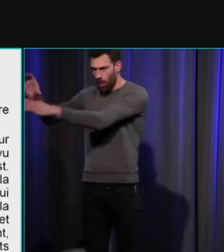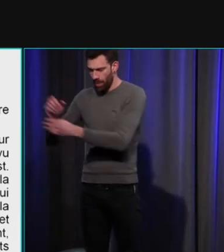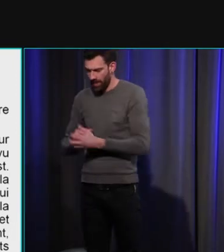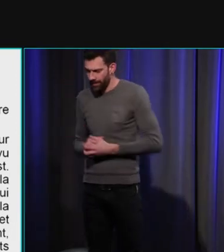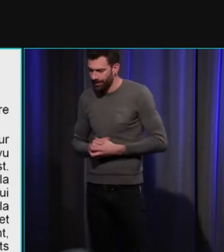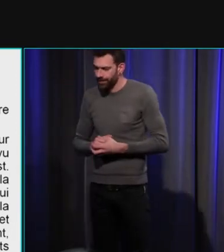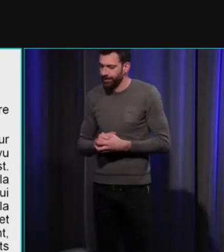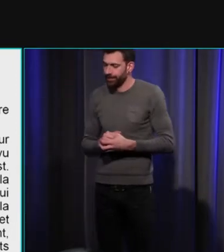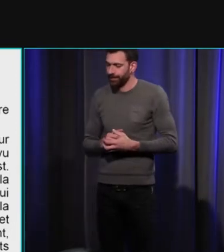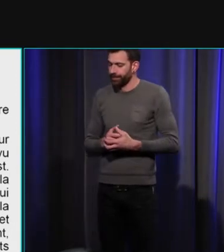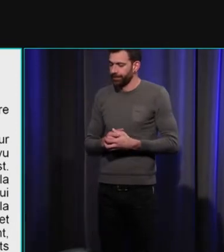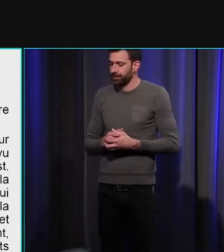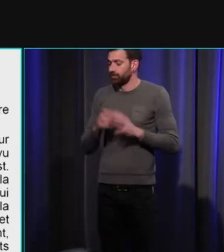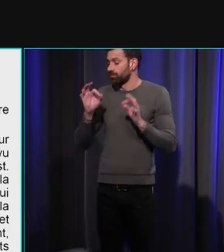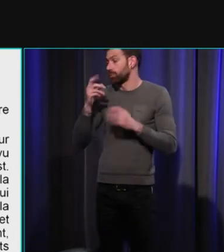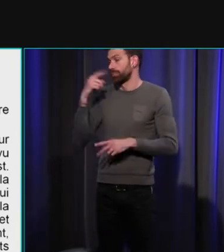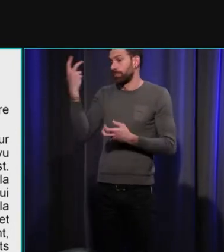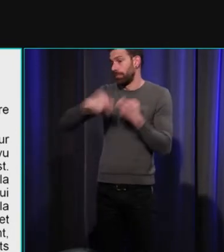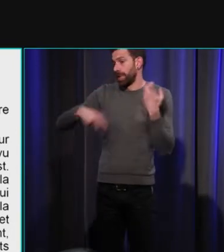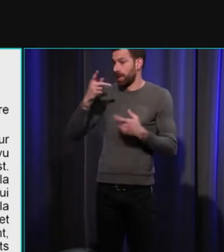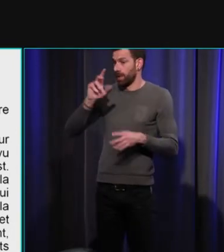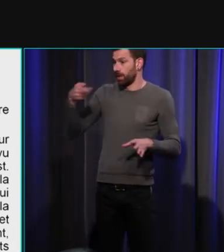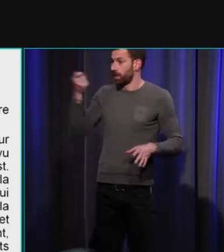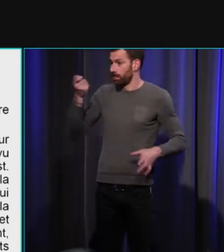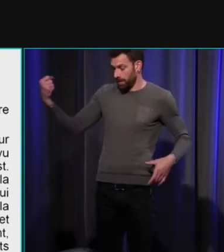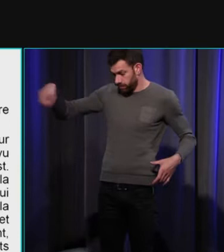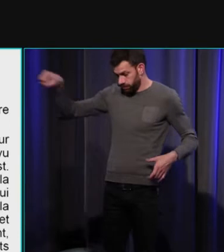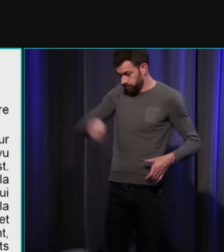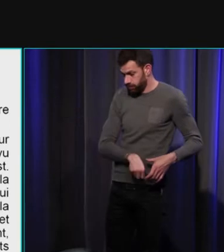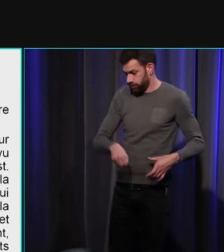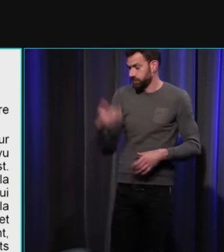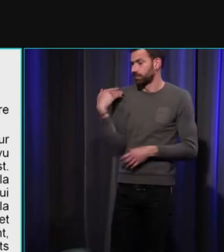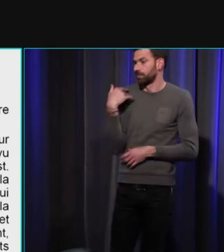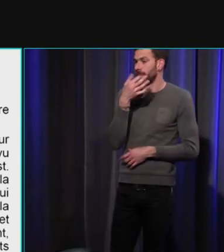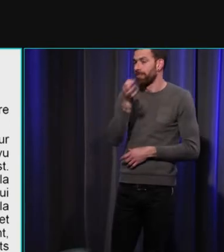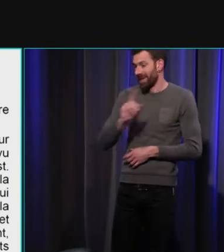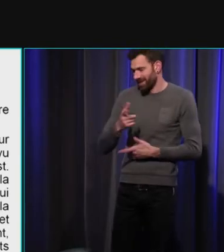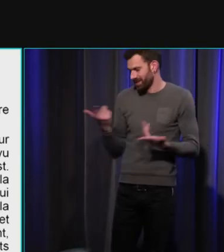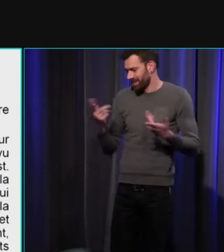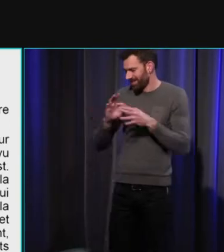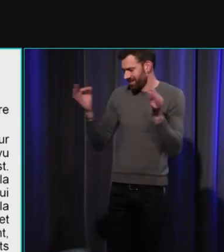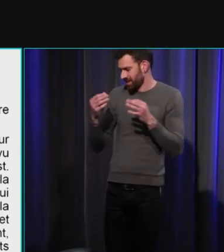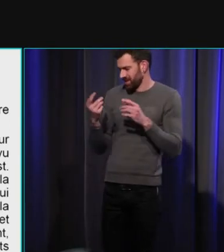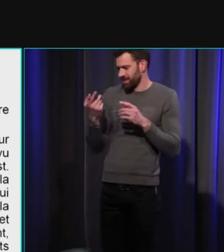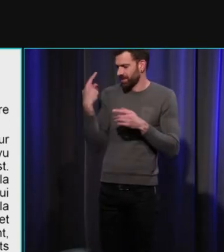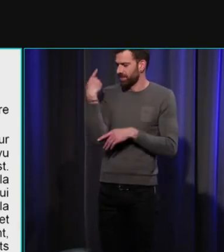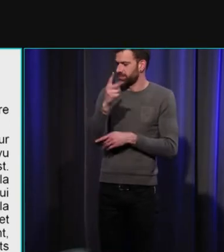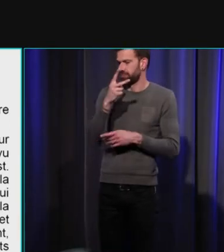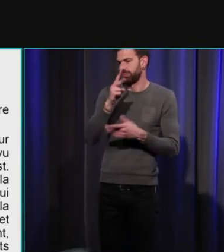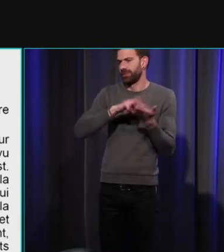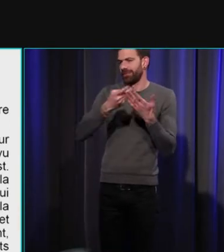par le glaive c'est pierre mais l'épée dans le fourreau je vous ai pas donné cette citation tout à l'heure mais c'est dans la version de mathieu de l'épisode